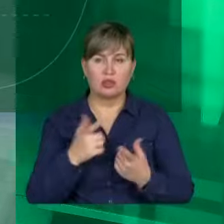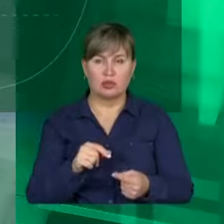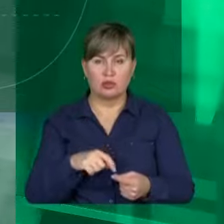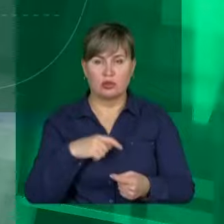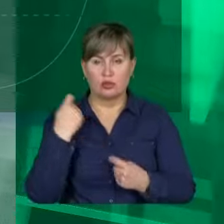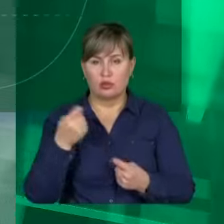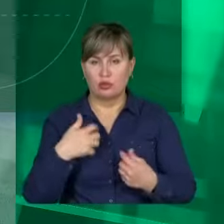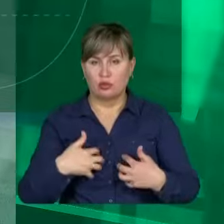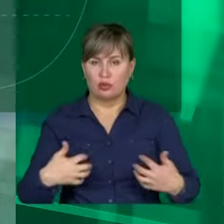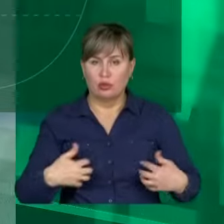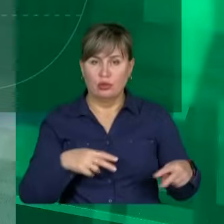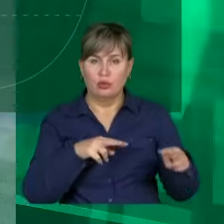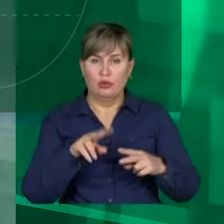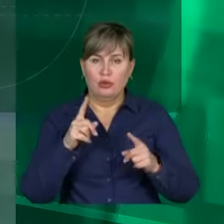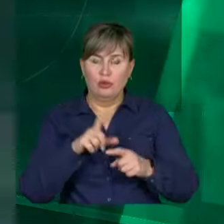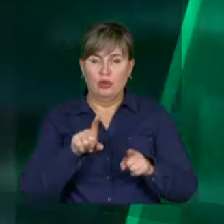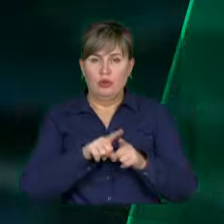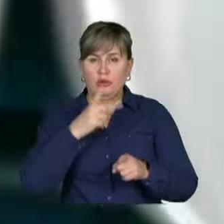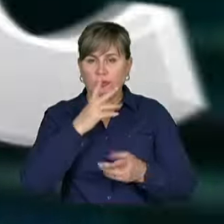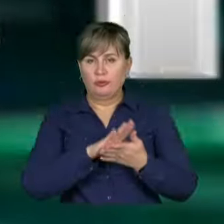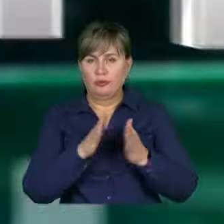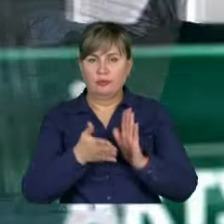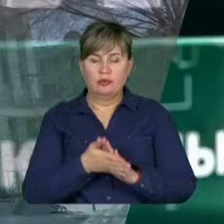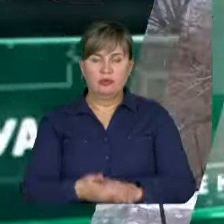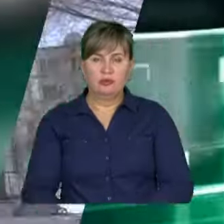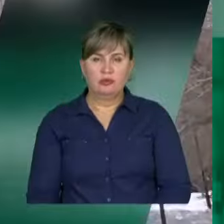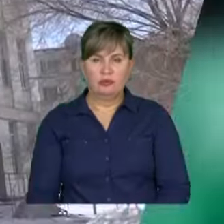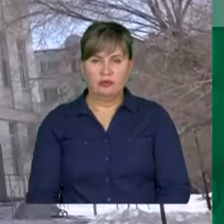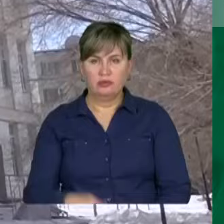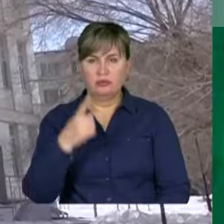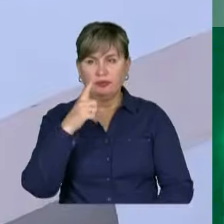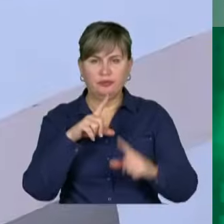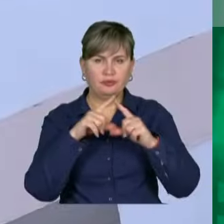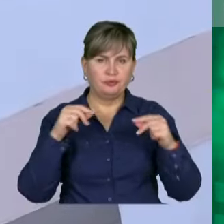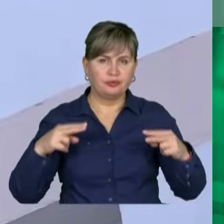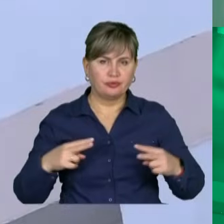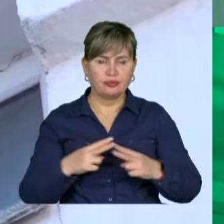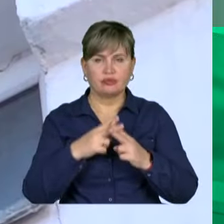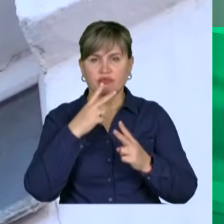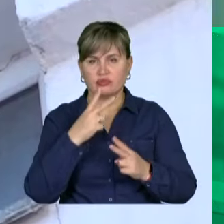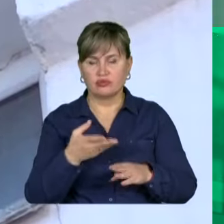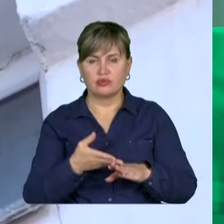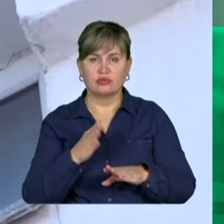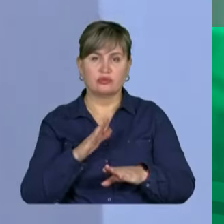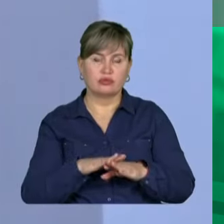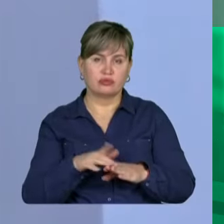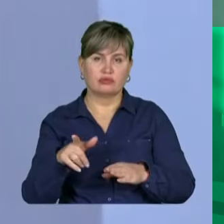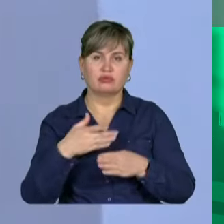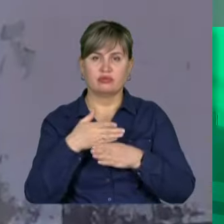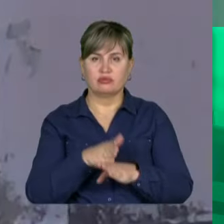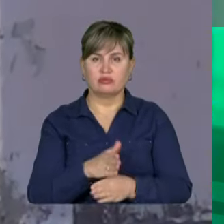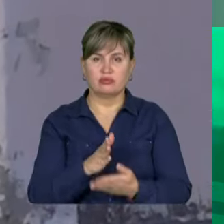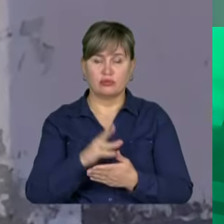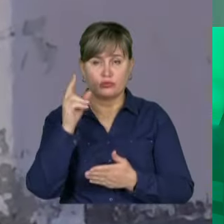скот. Почему люди живут в таких условиях? Одна из школ Астаны признана аварийной. Учеников раскидали учиться по